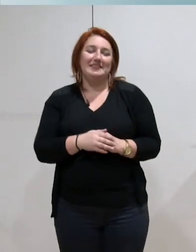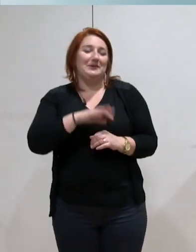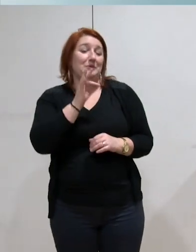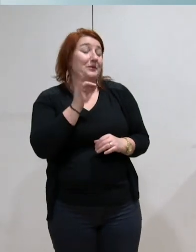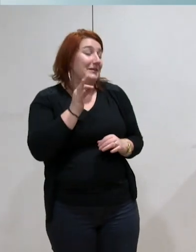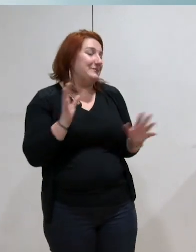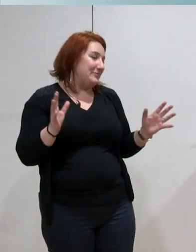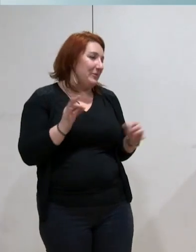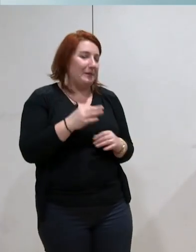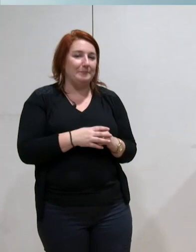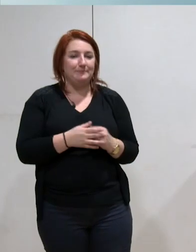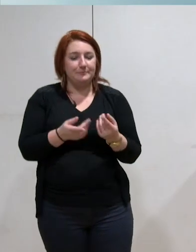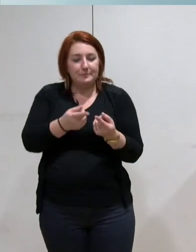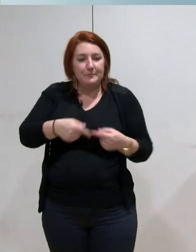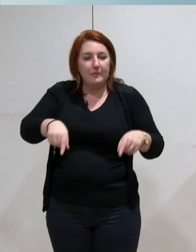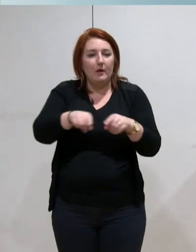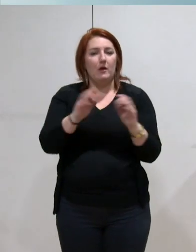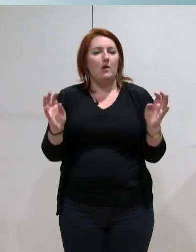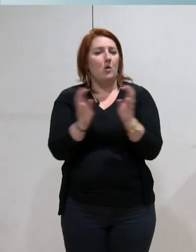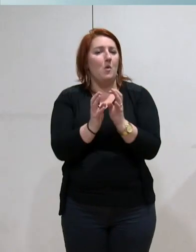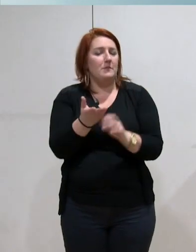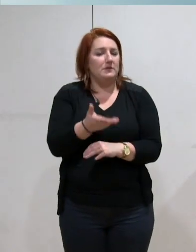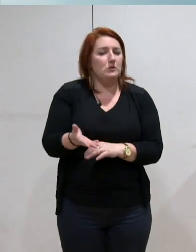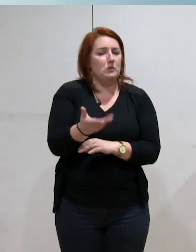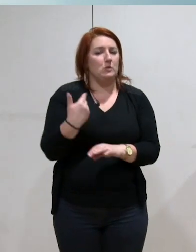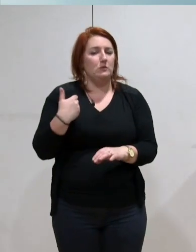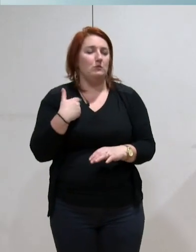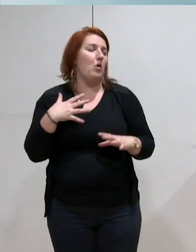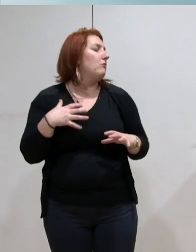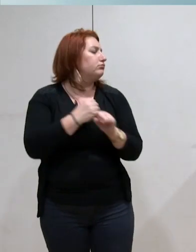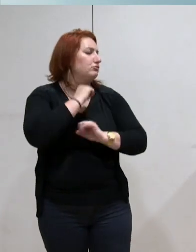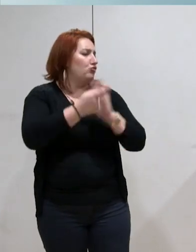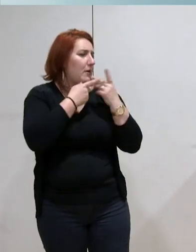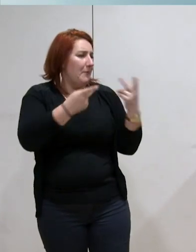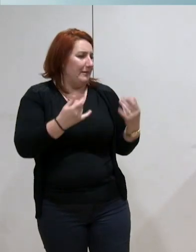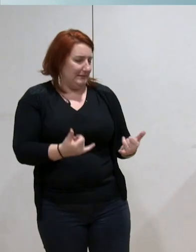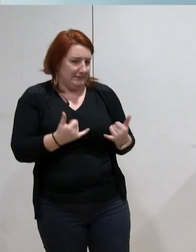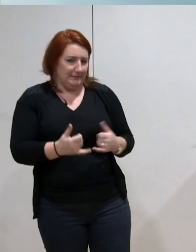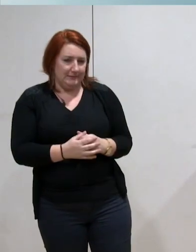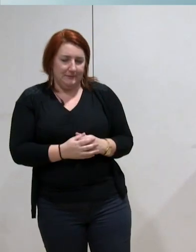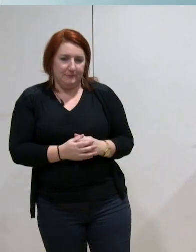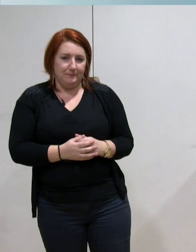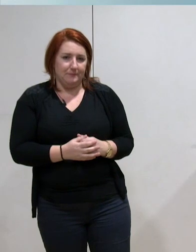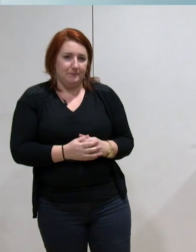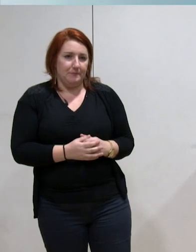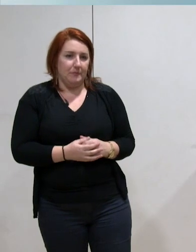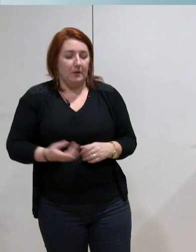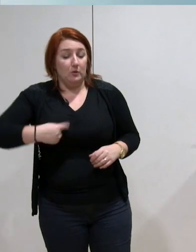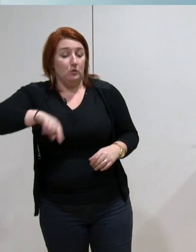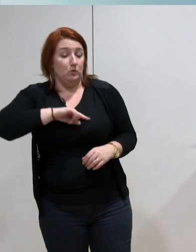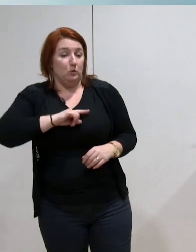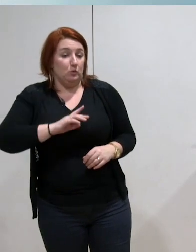oui nous avons en commission et je leura dit mais rapidement ici exprimer une